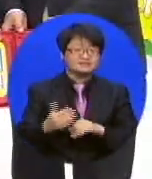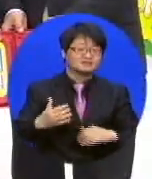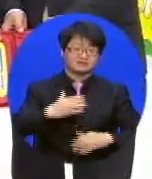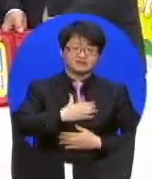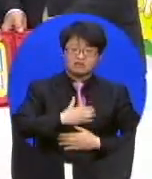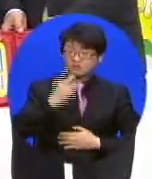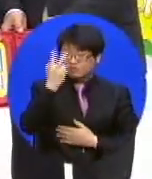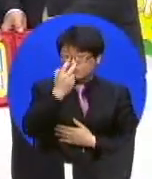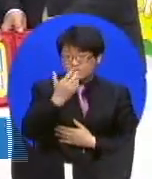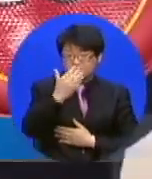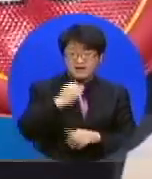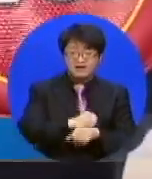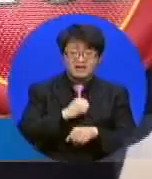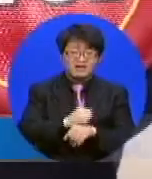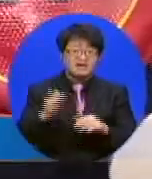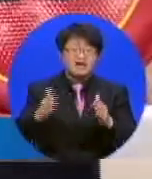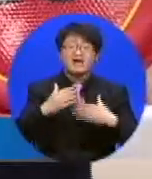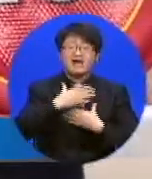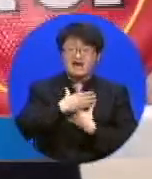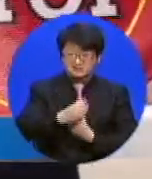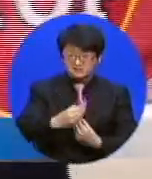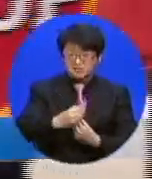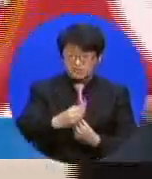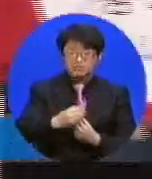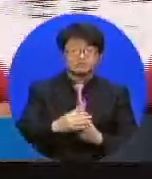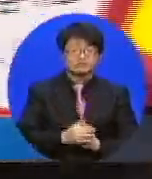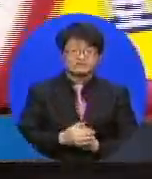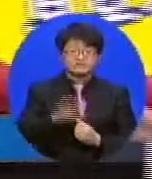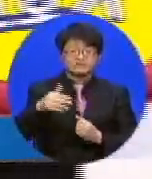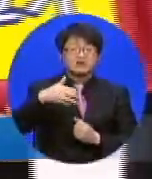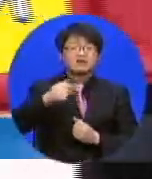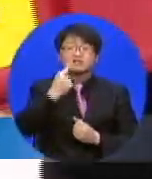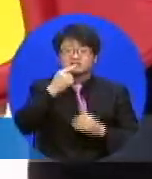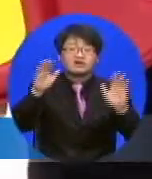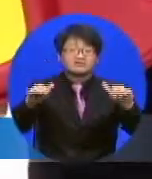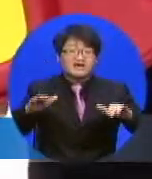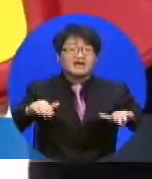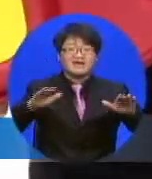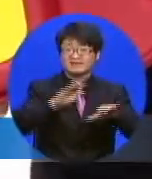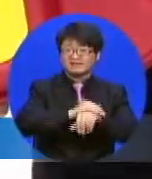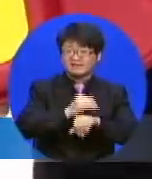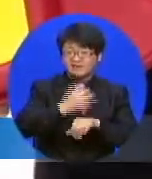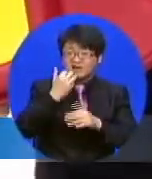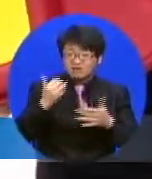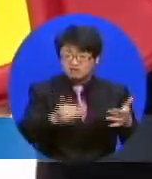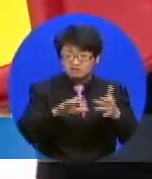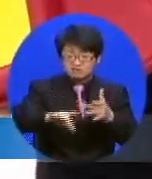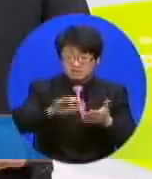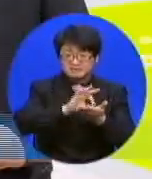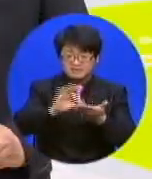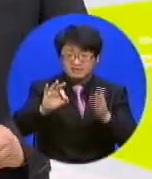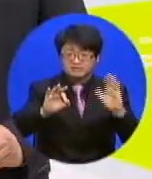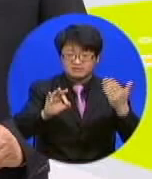사고에서 보호할 수 있는 승하차 안전보호기. 일명 천사의 날개가 경기도에 처음 도입됩니다.